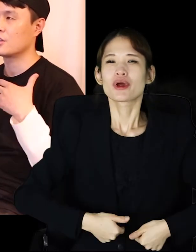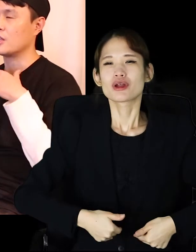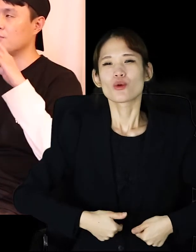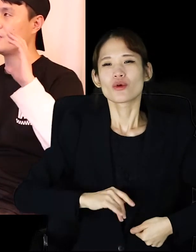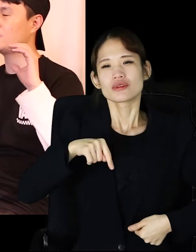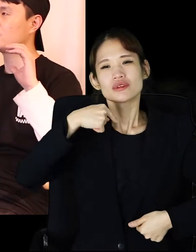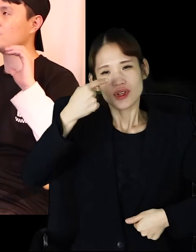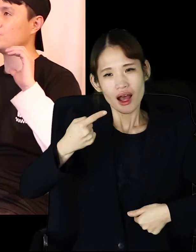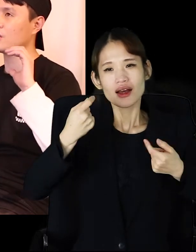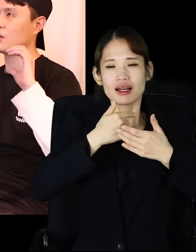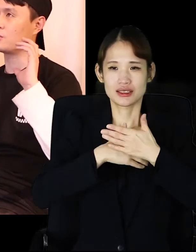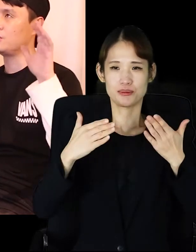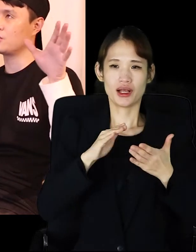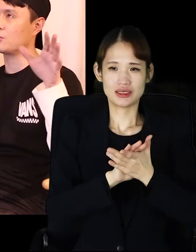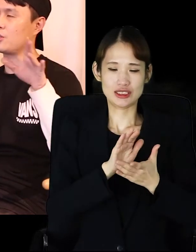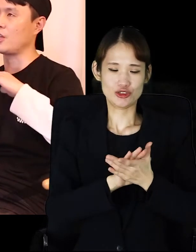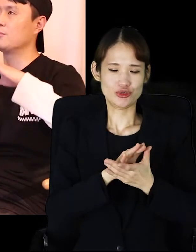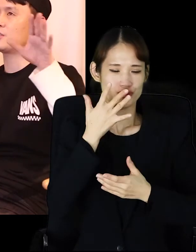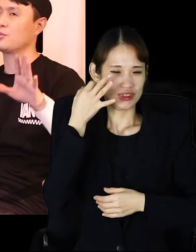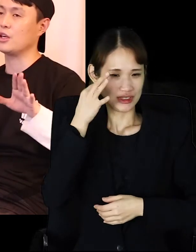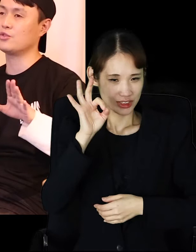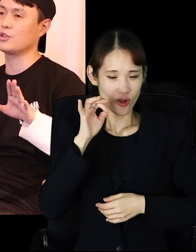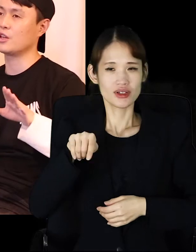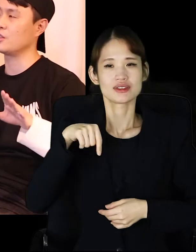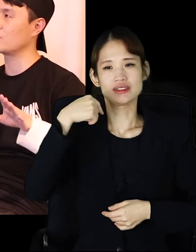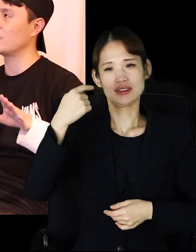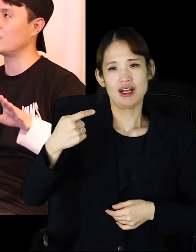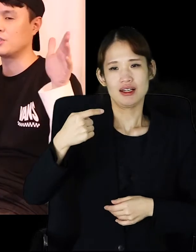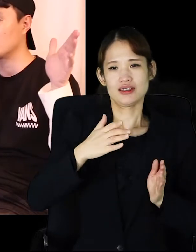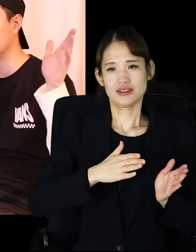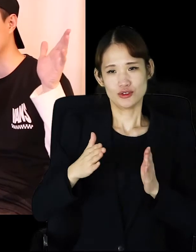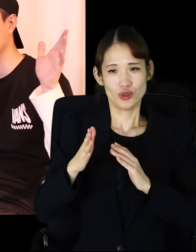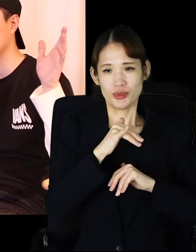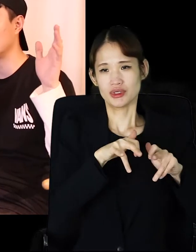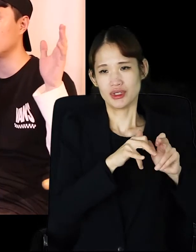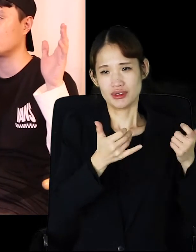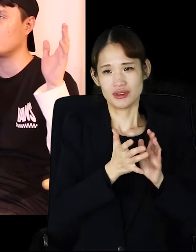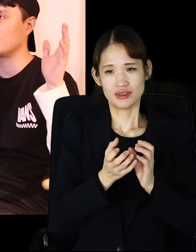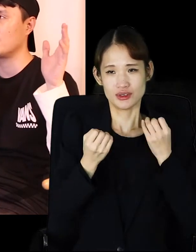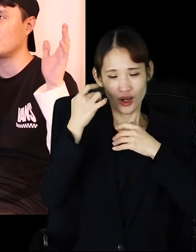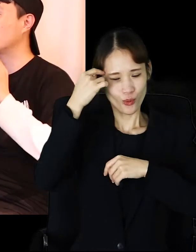그러니까. 같은 반에 있는 친구구나라고 인정하고 그 다음 스텝으로 갈 수 있다라는 게 비장애인 분들은